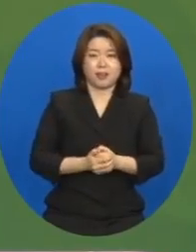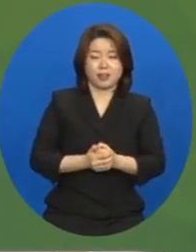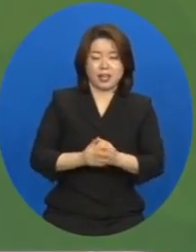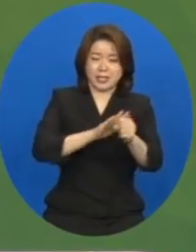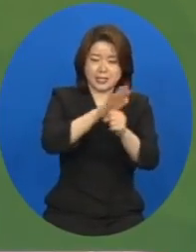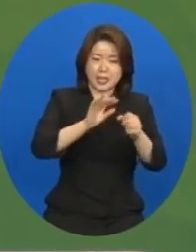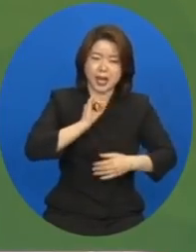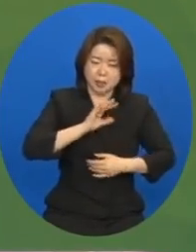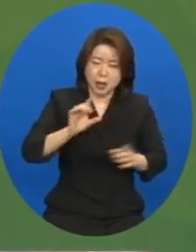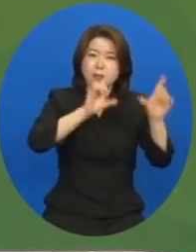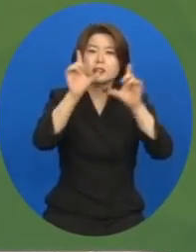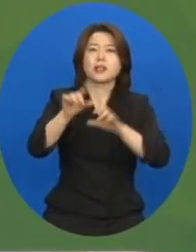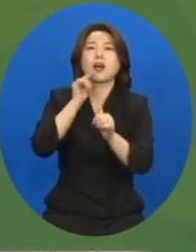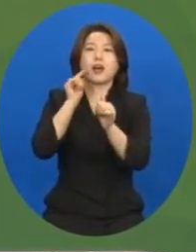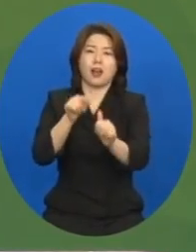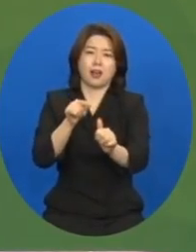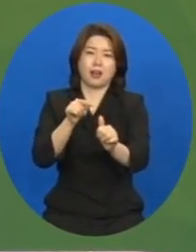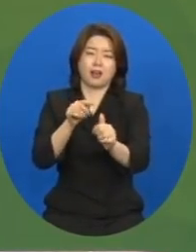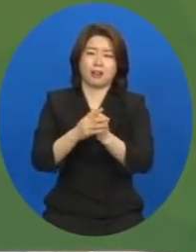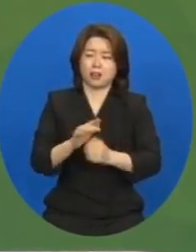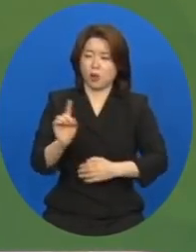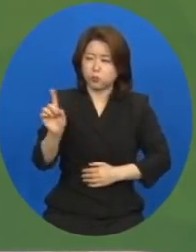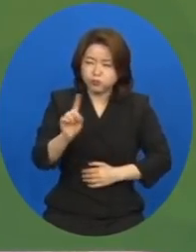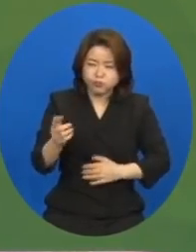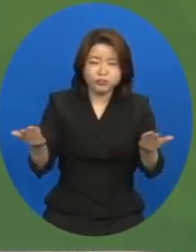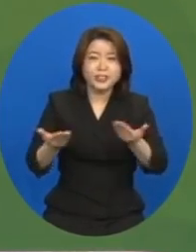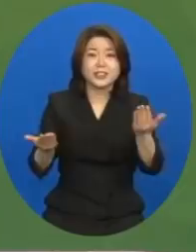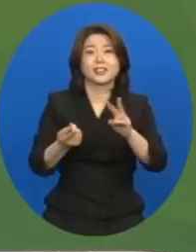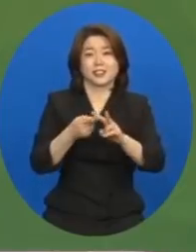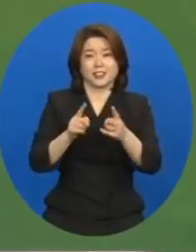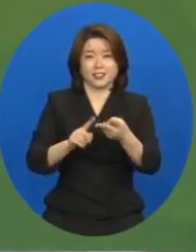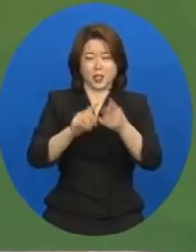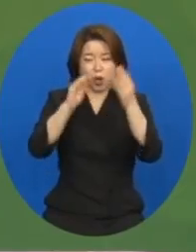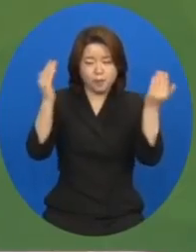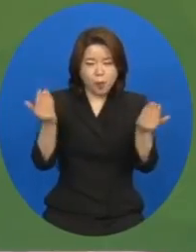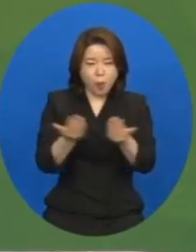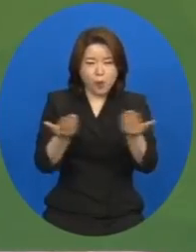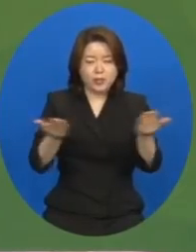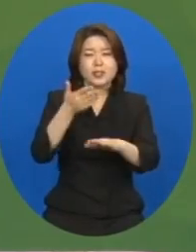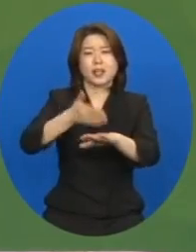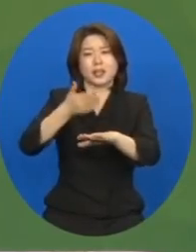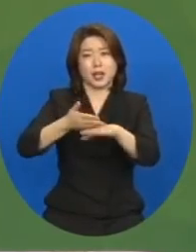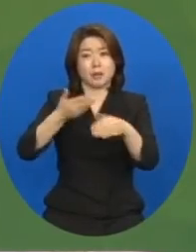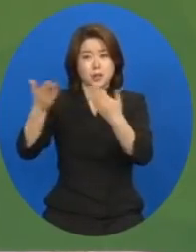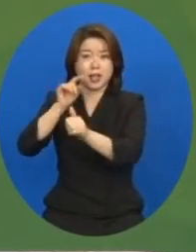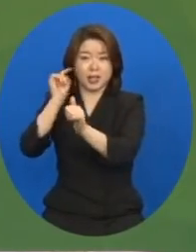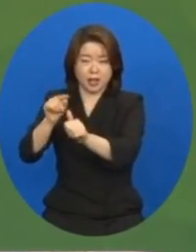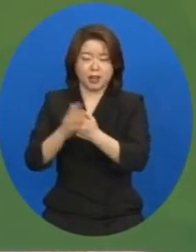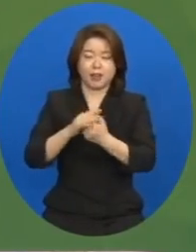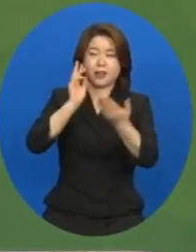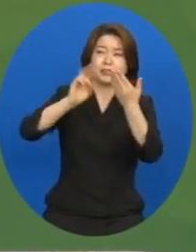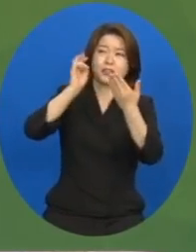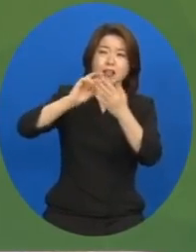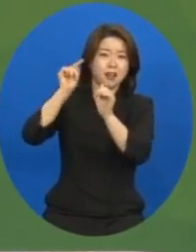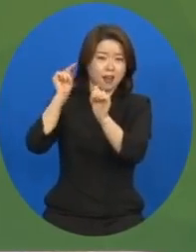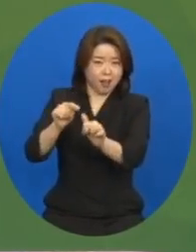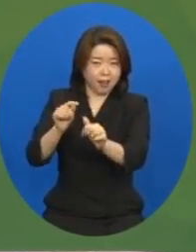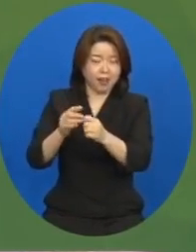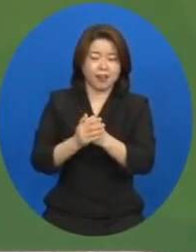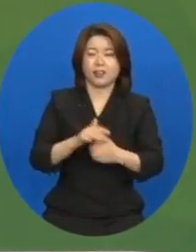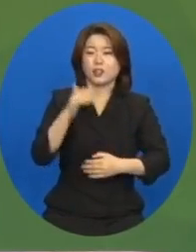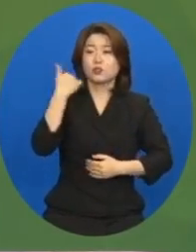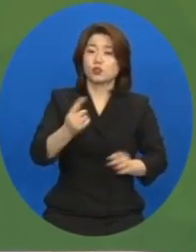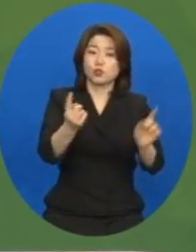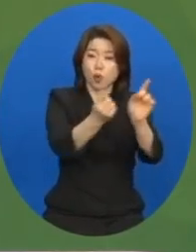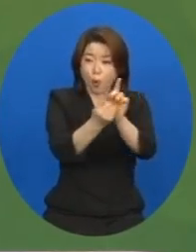사랑만 하며 살라. 어떤 일이 있든지 모든 일에 감사하라. 찬양하라. 누구를